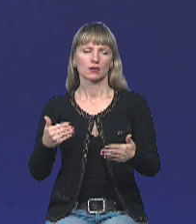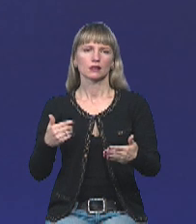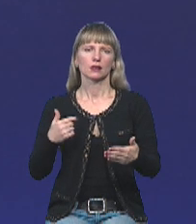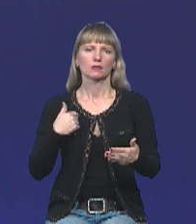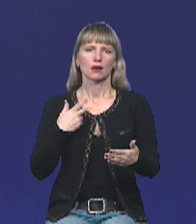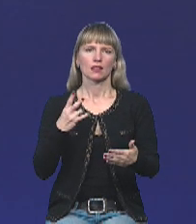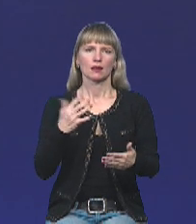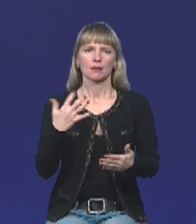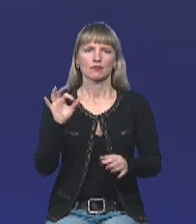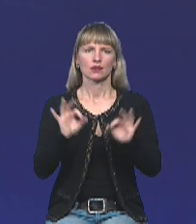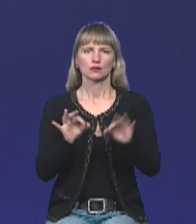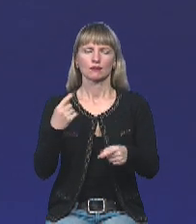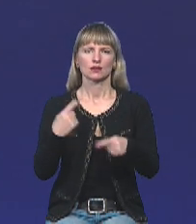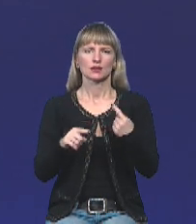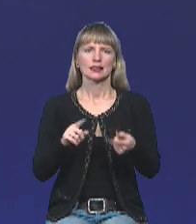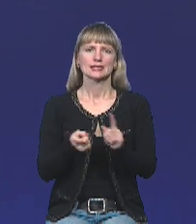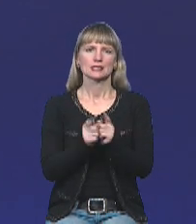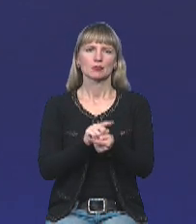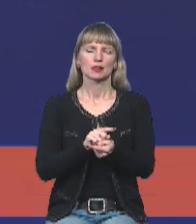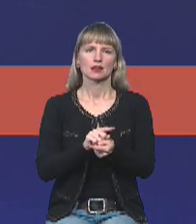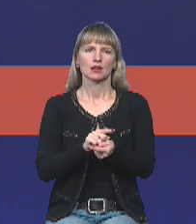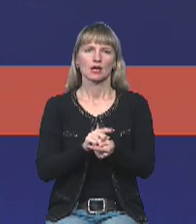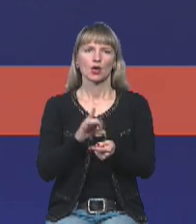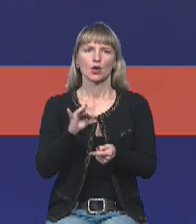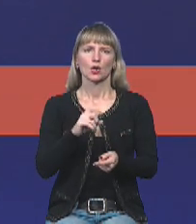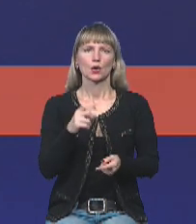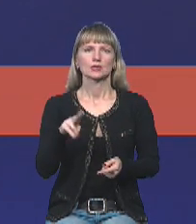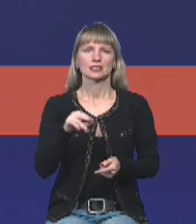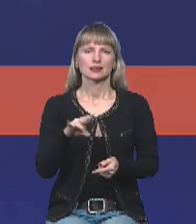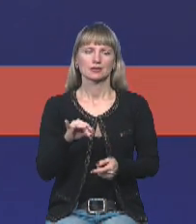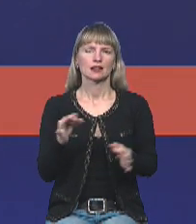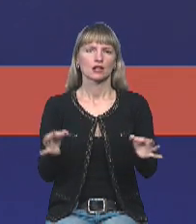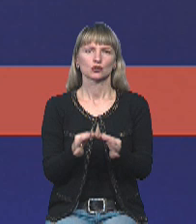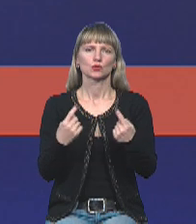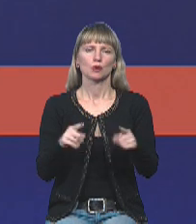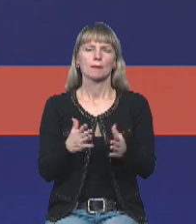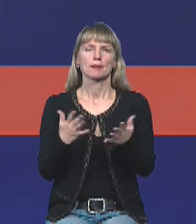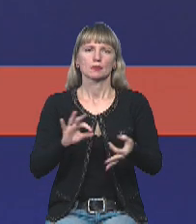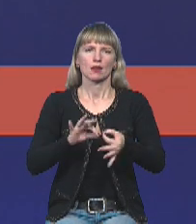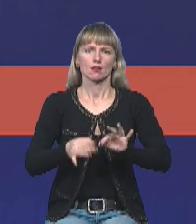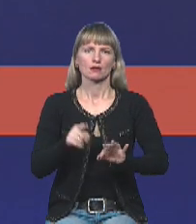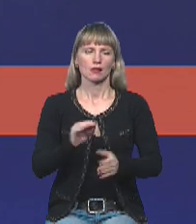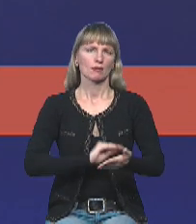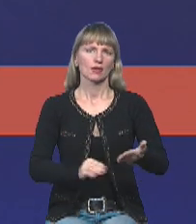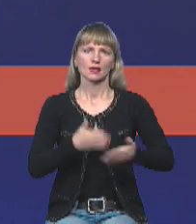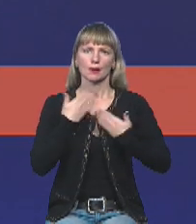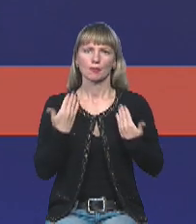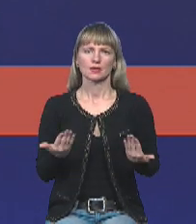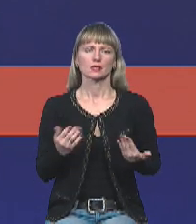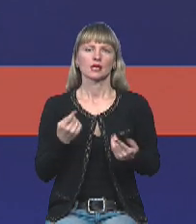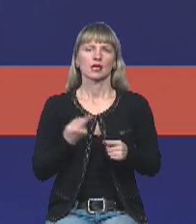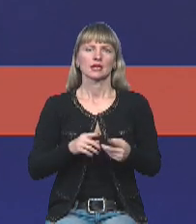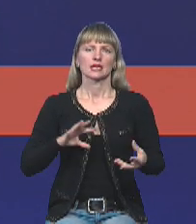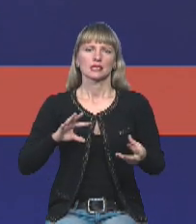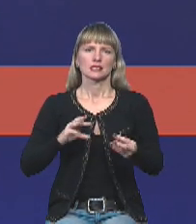на 5% десь відрізняється, змінені розділи і нічого іншого, більш досконалого там не описаного, але цей